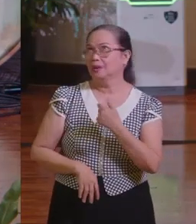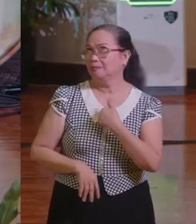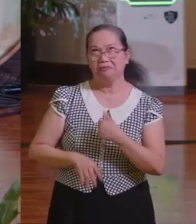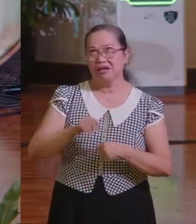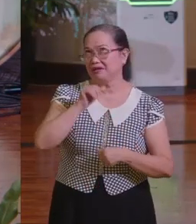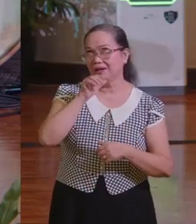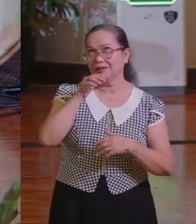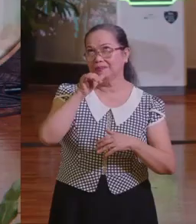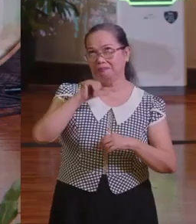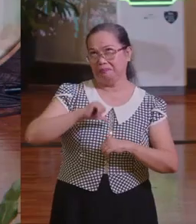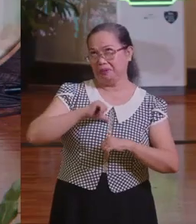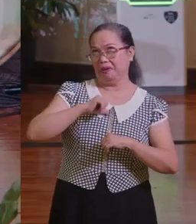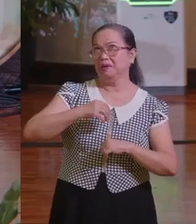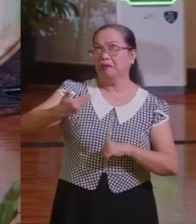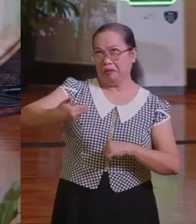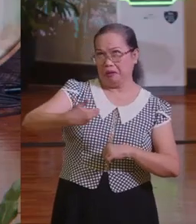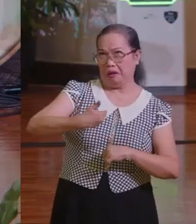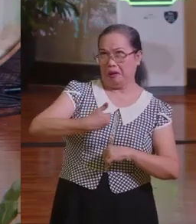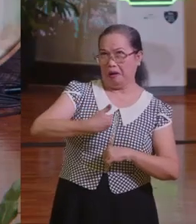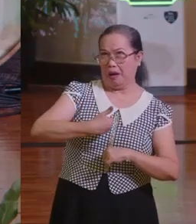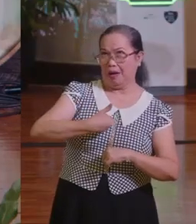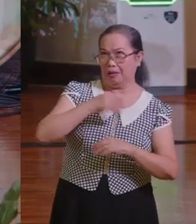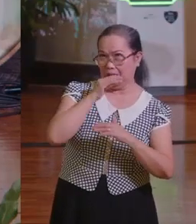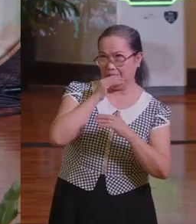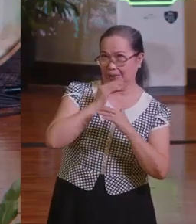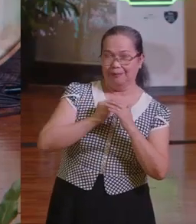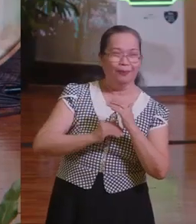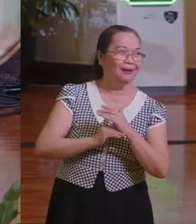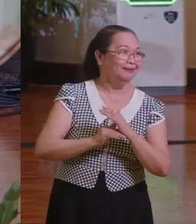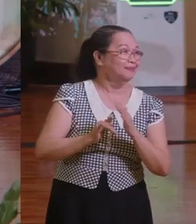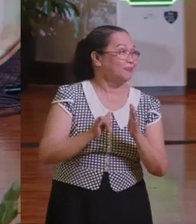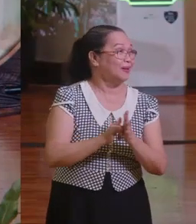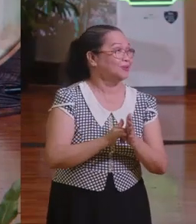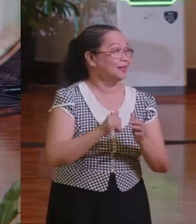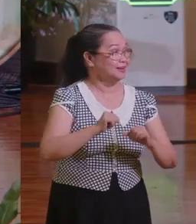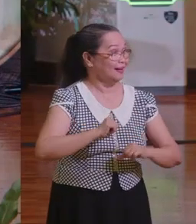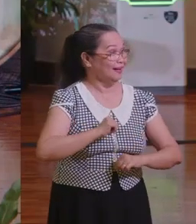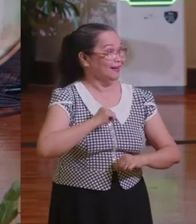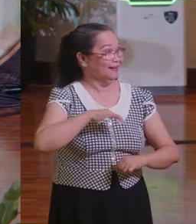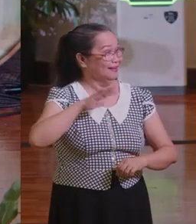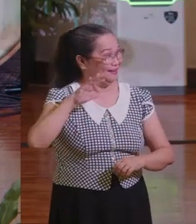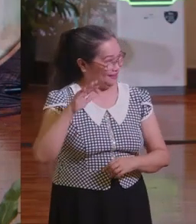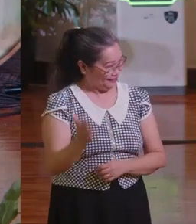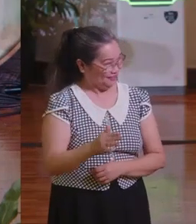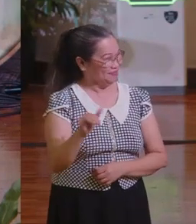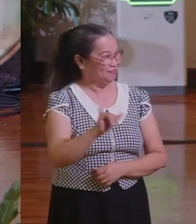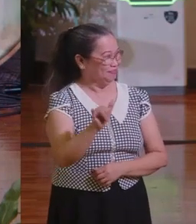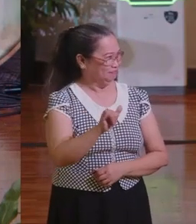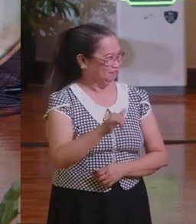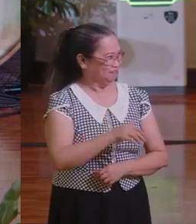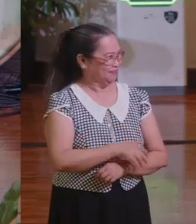proud. I am humble. Patay na. No?